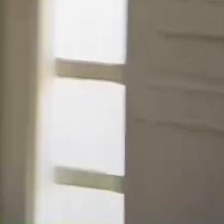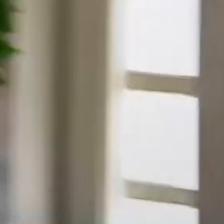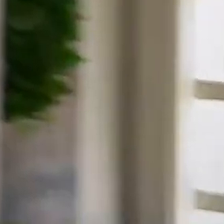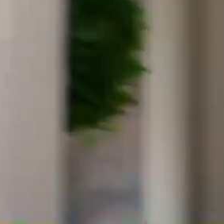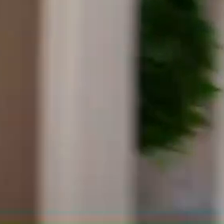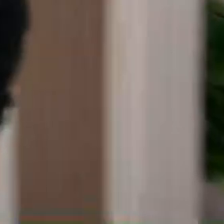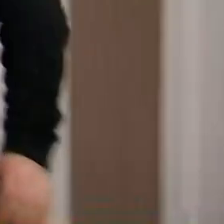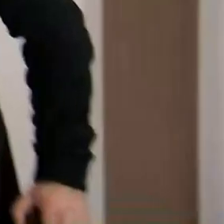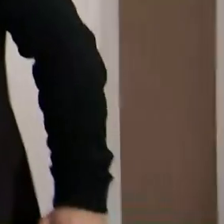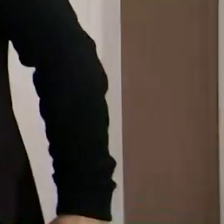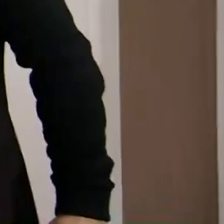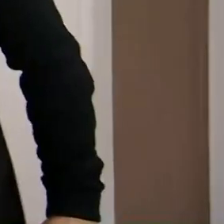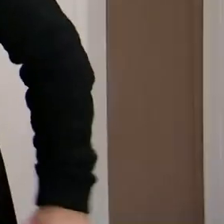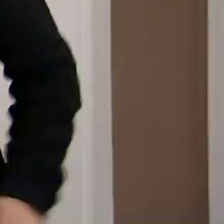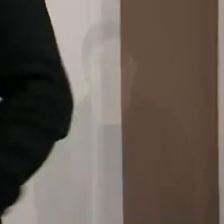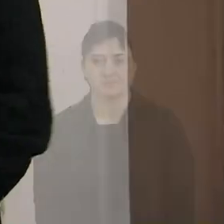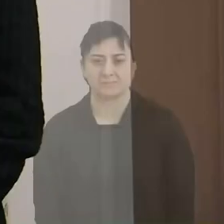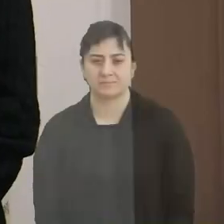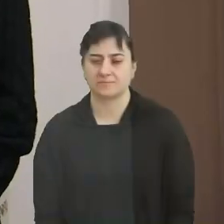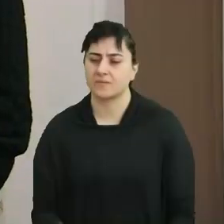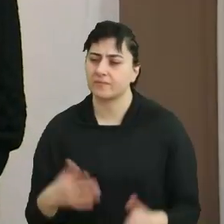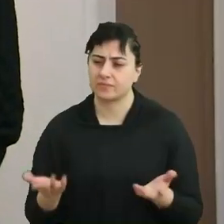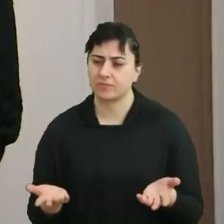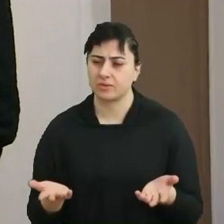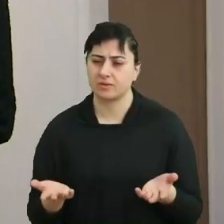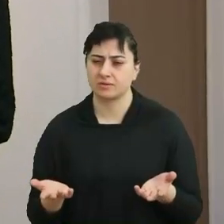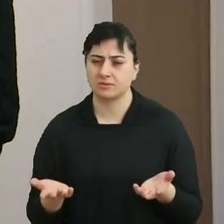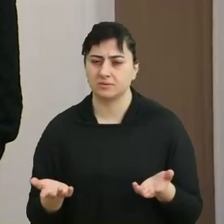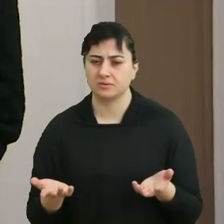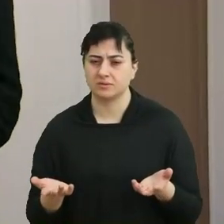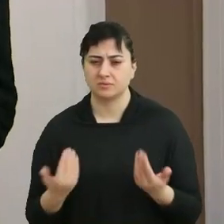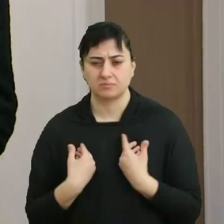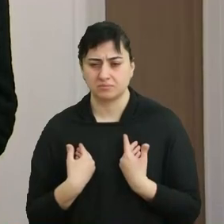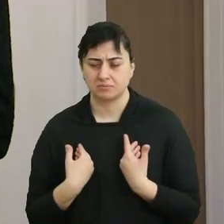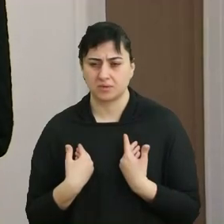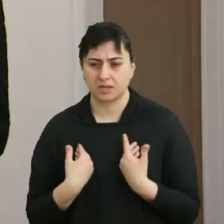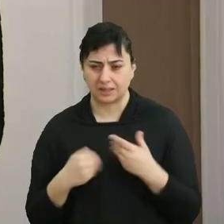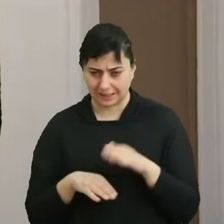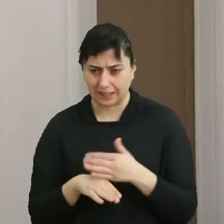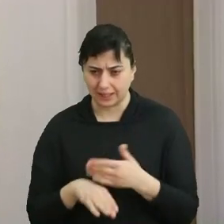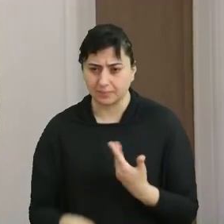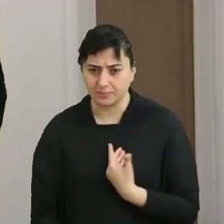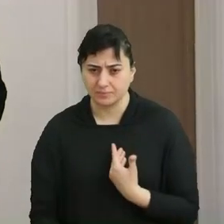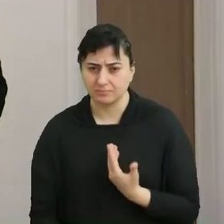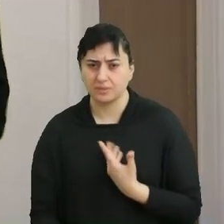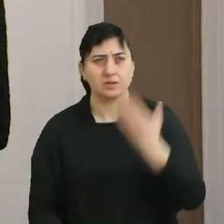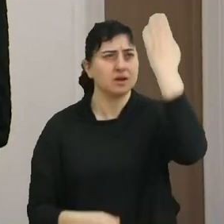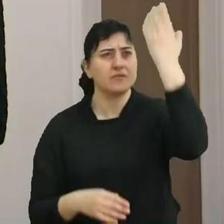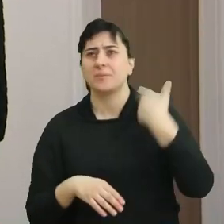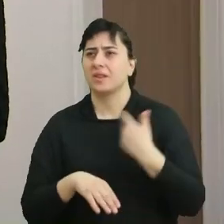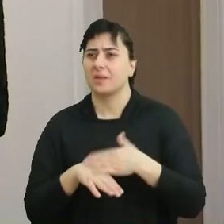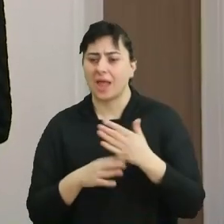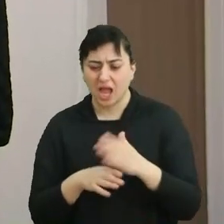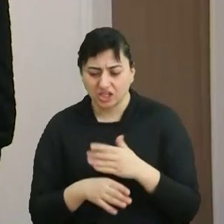Merdivenlerden çıkarken birden duraksadı. Allah Allah. Hay ben mart kedisi miyim ya? Ne işim var tavan